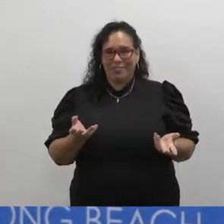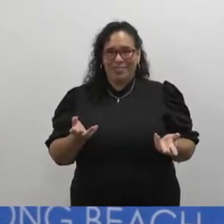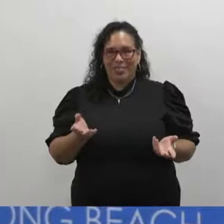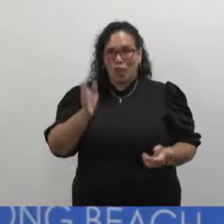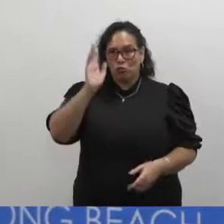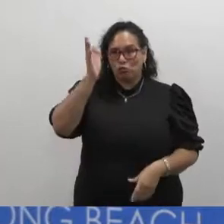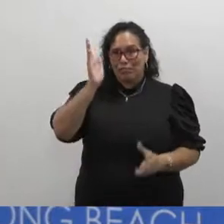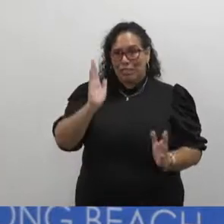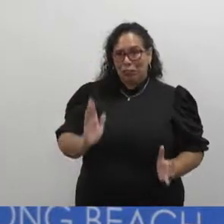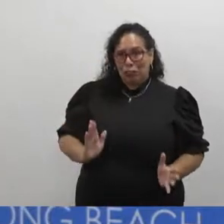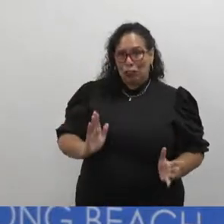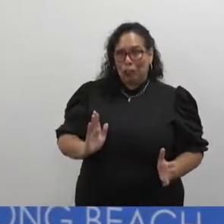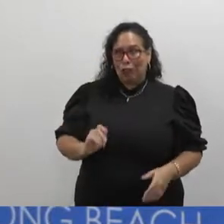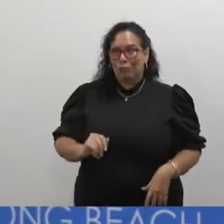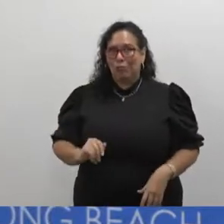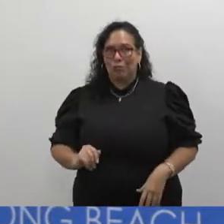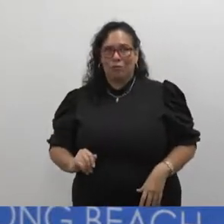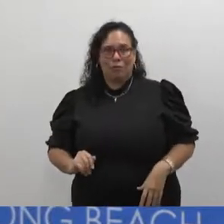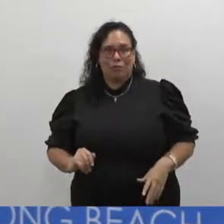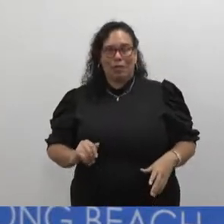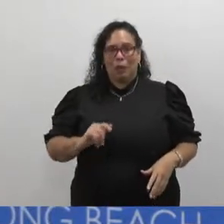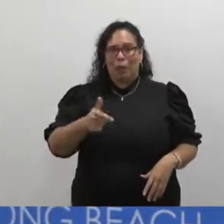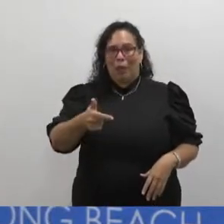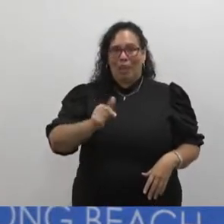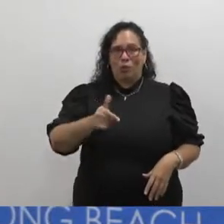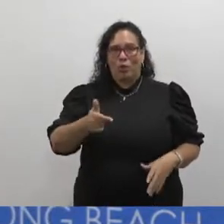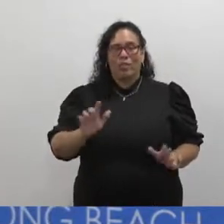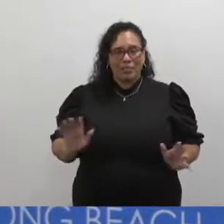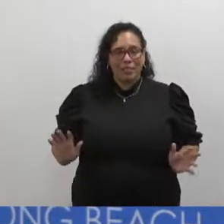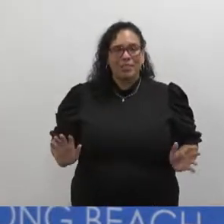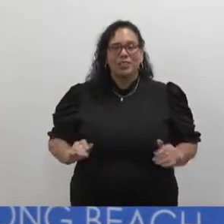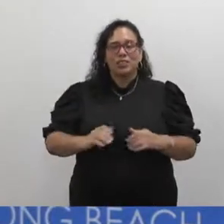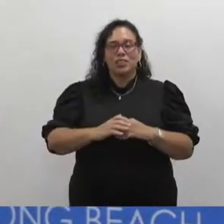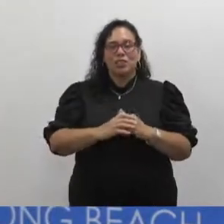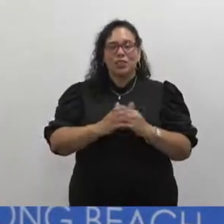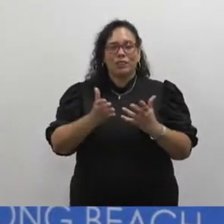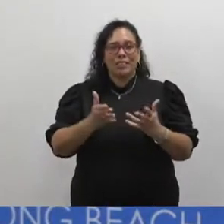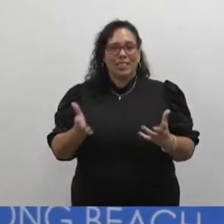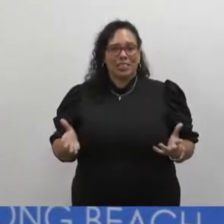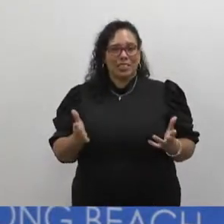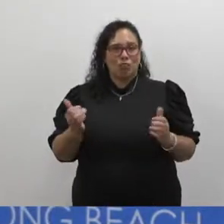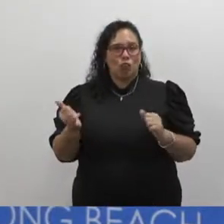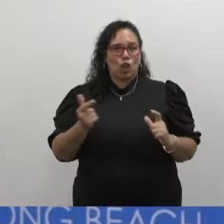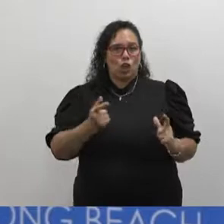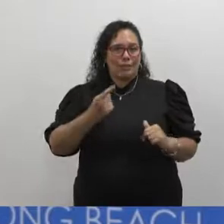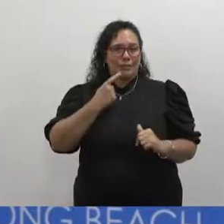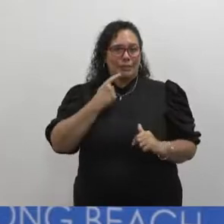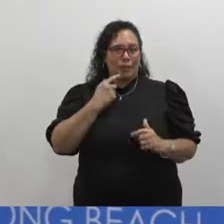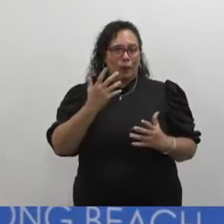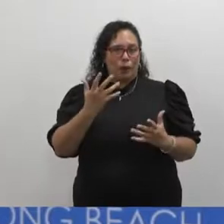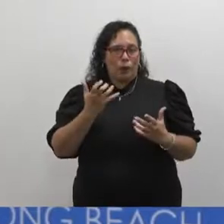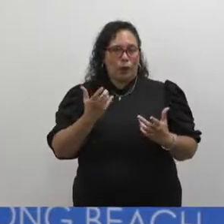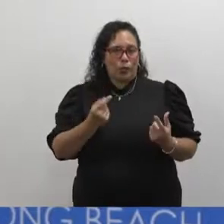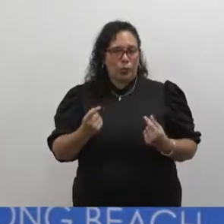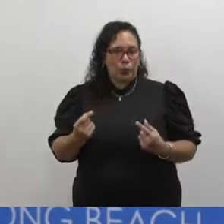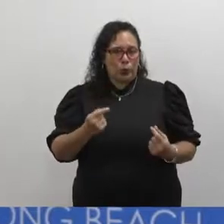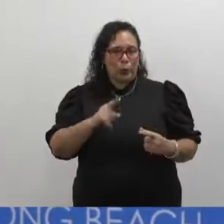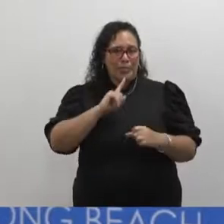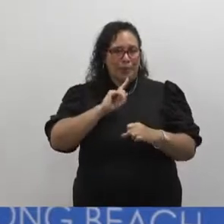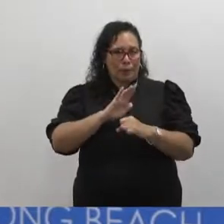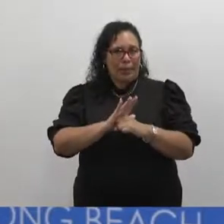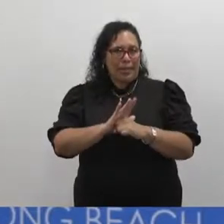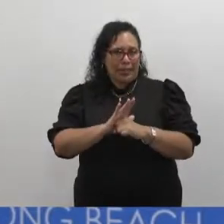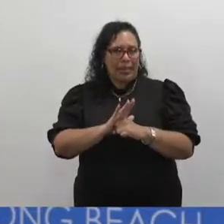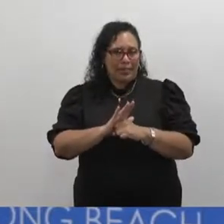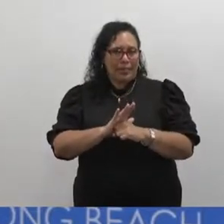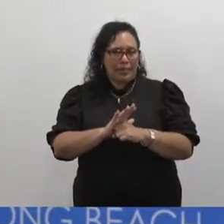lẹ anh chị bà xa dương miền nẹ bật bằng hành nẹ bằng hành nẹ thơ bật bằng hành bỏ